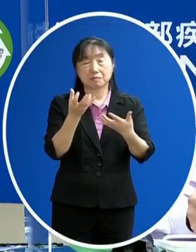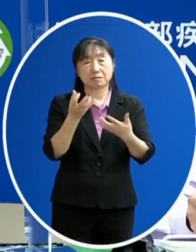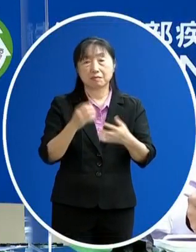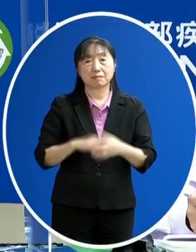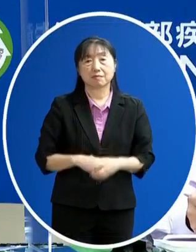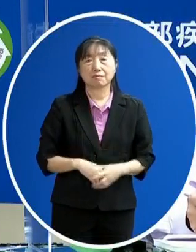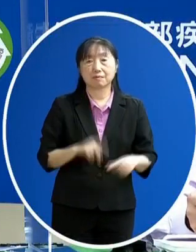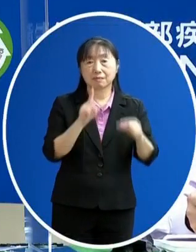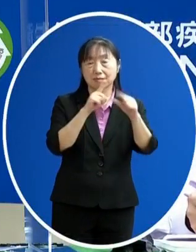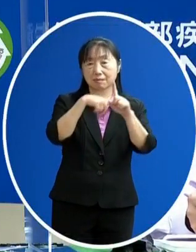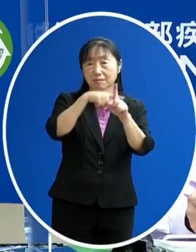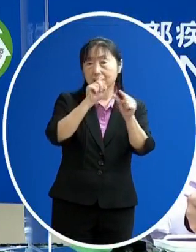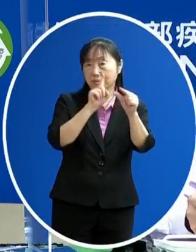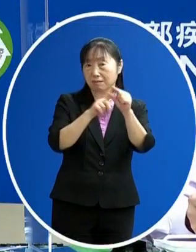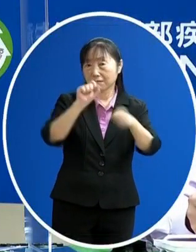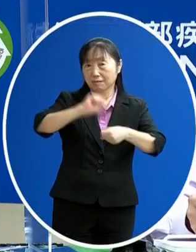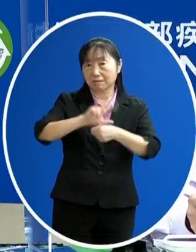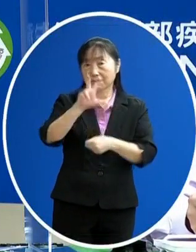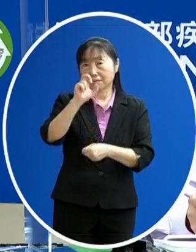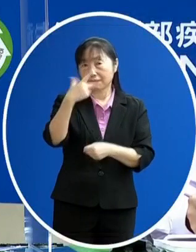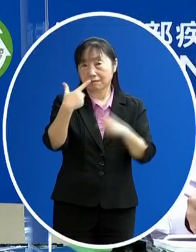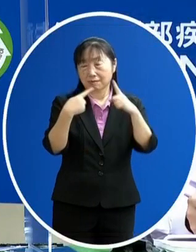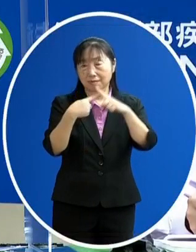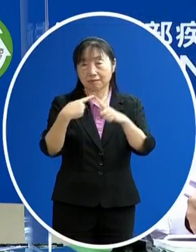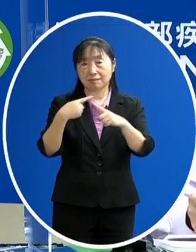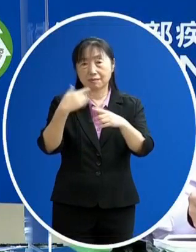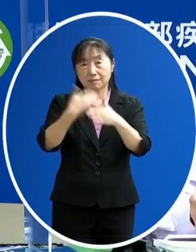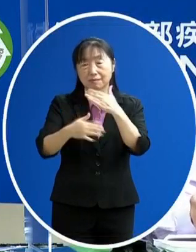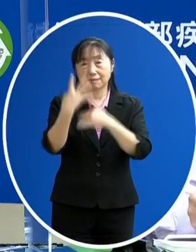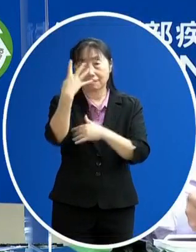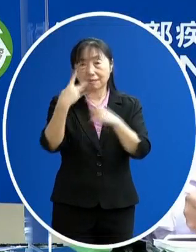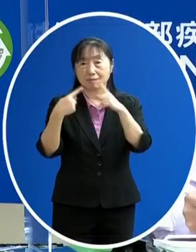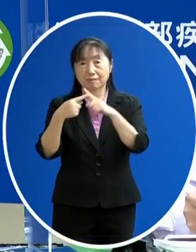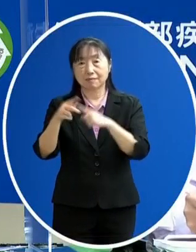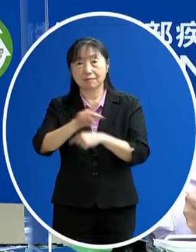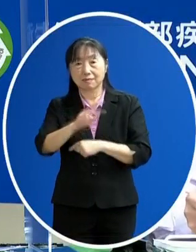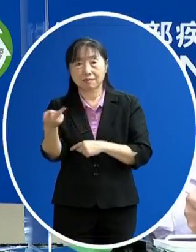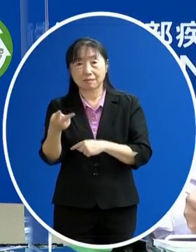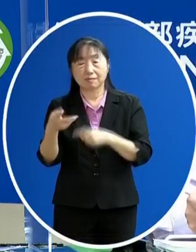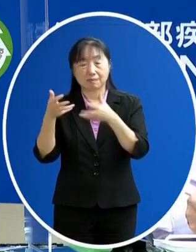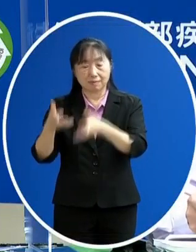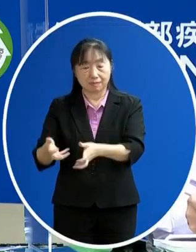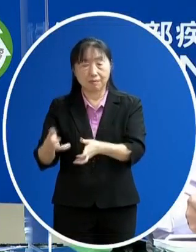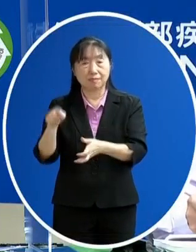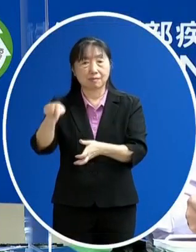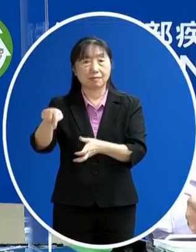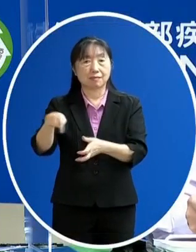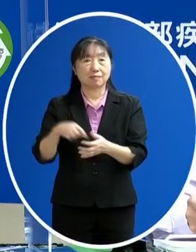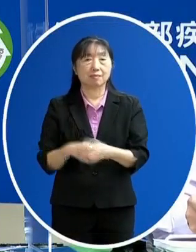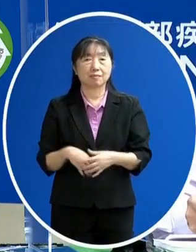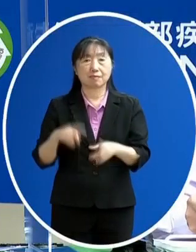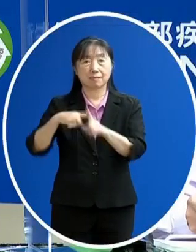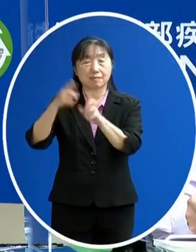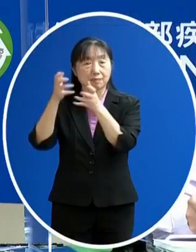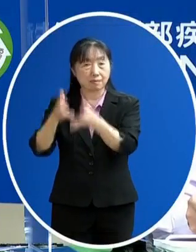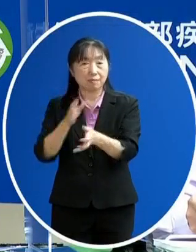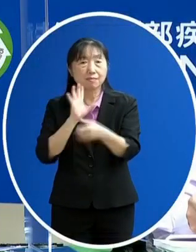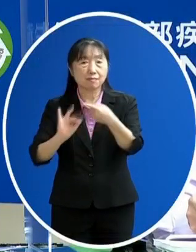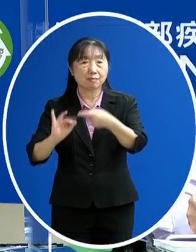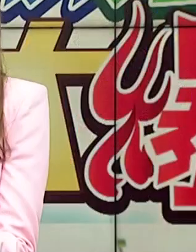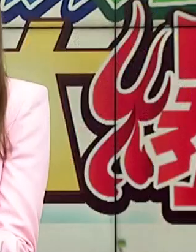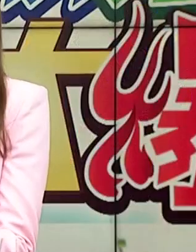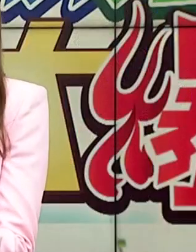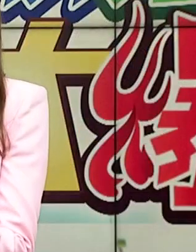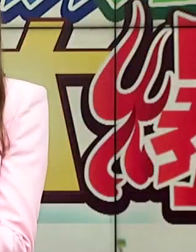公司呢，在6月2号就会宣布倒闭。你知道，因为他资本额200万，你一天罚160万，第二天就不够